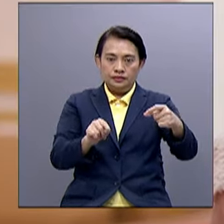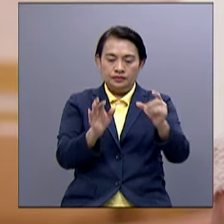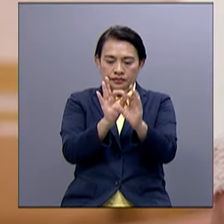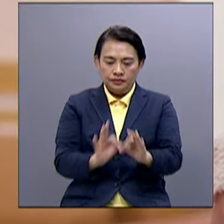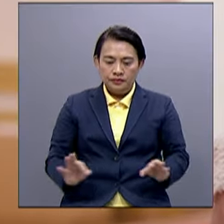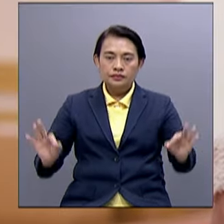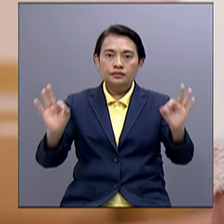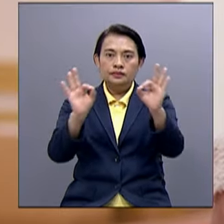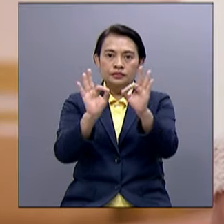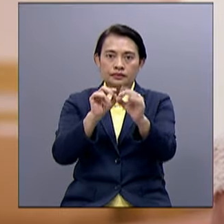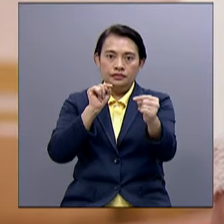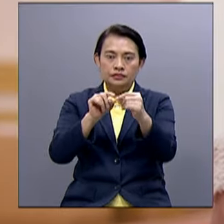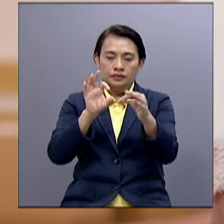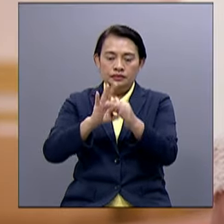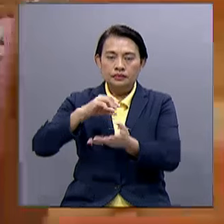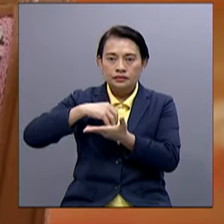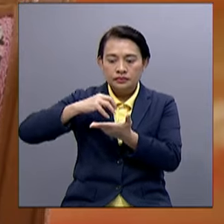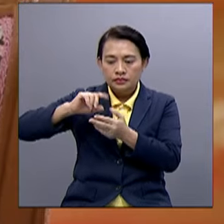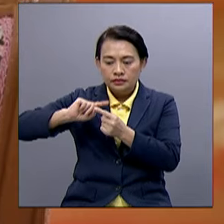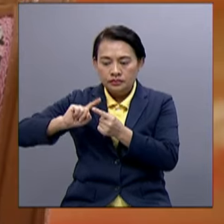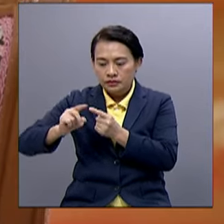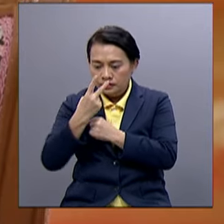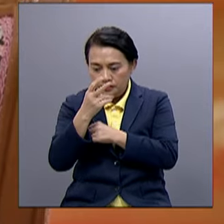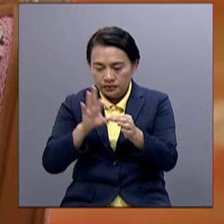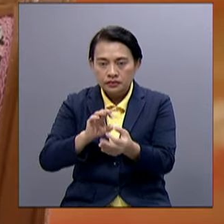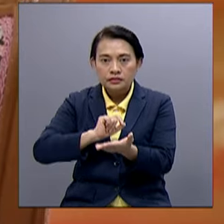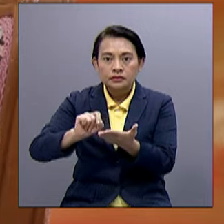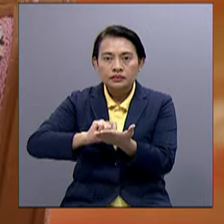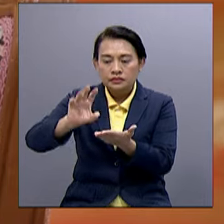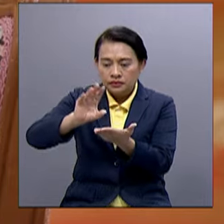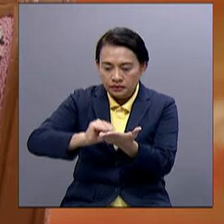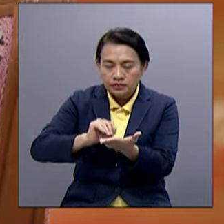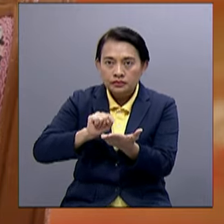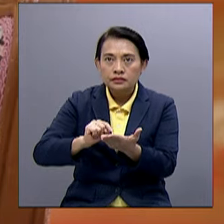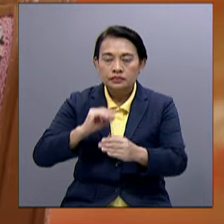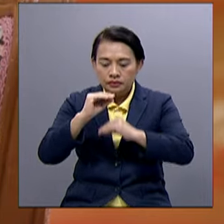แม่บทวรรณกรรมทำให้เห็นถึงรูปแบบการบันทึกนะคะนิทานปรัม